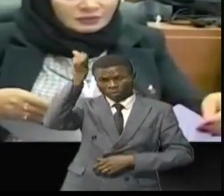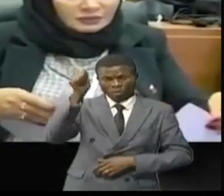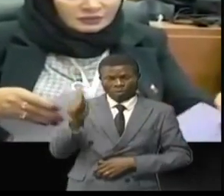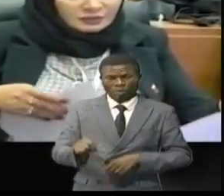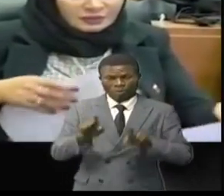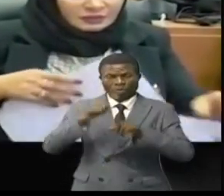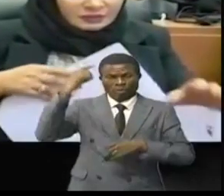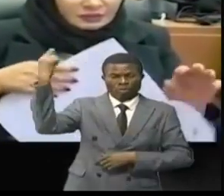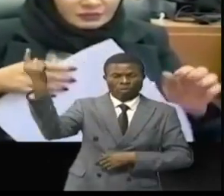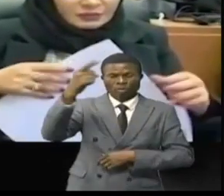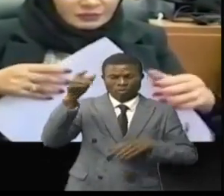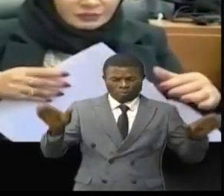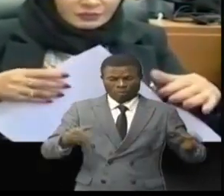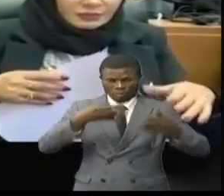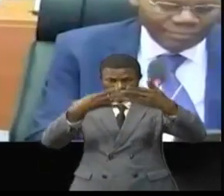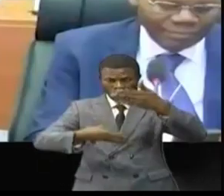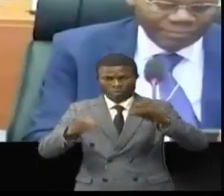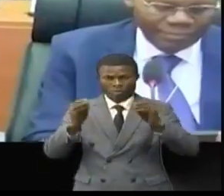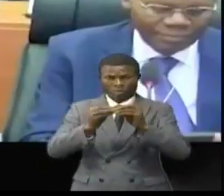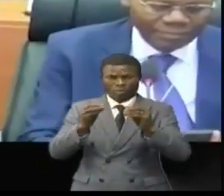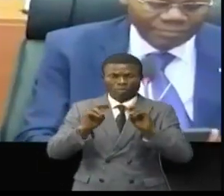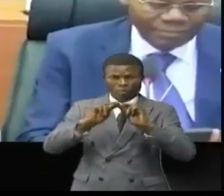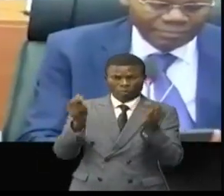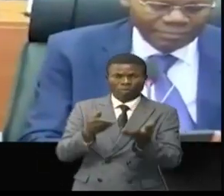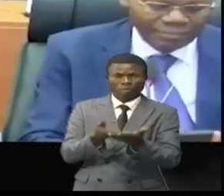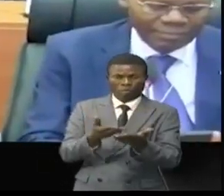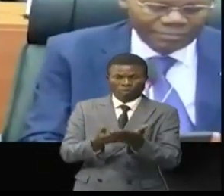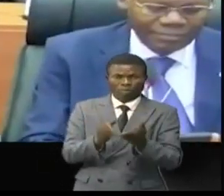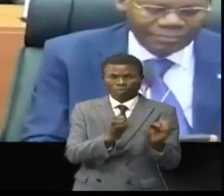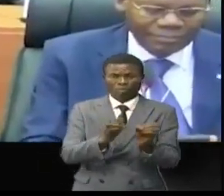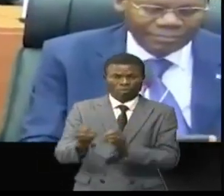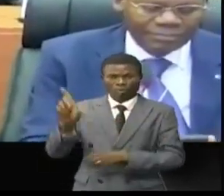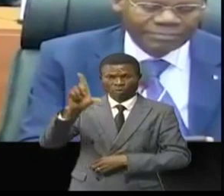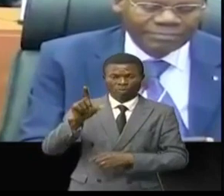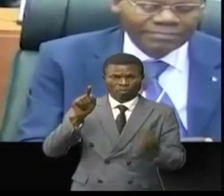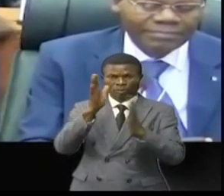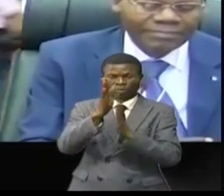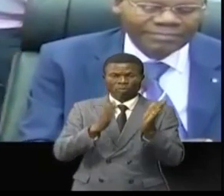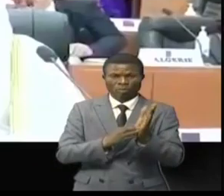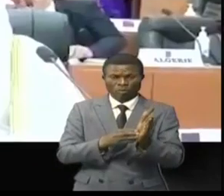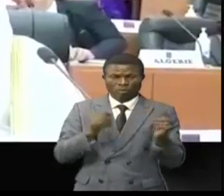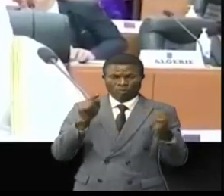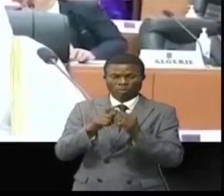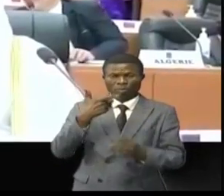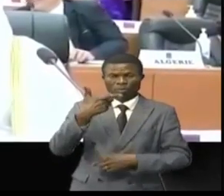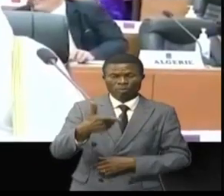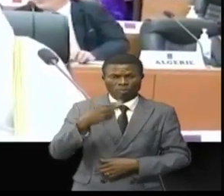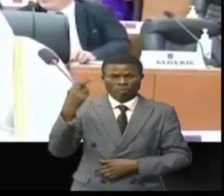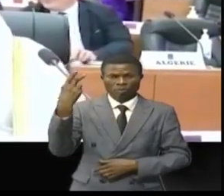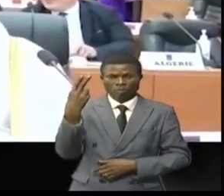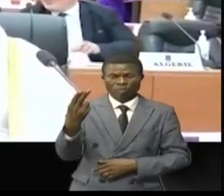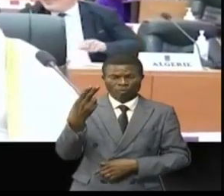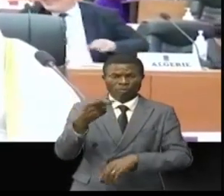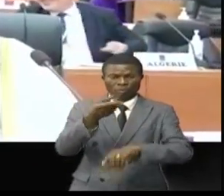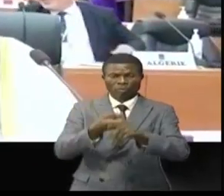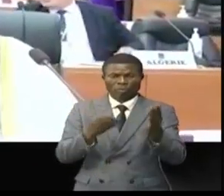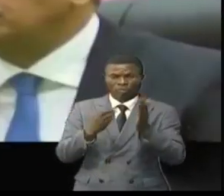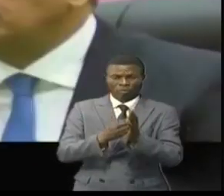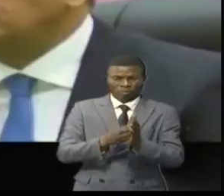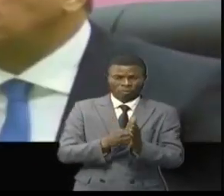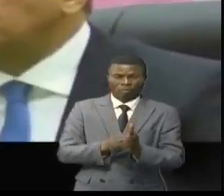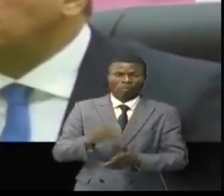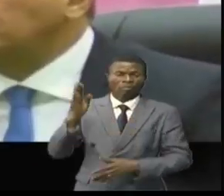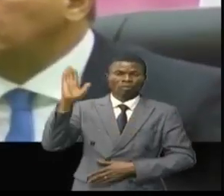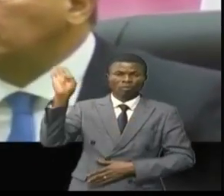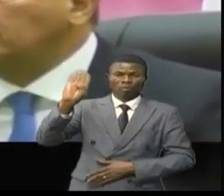à l'issue de la 9e réunion de cette organisation tenue du lundi 19 au mardi 20 septembre à Bujumbura,